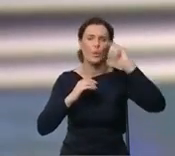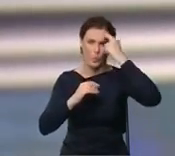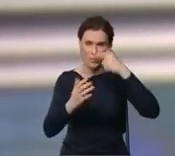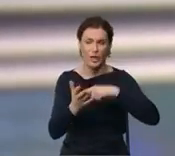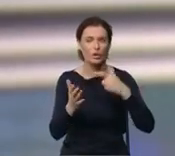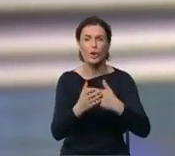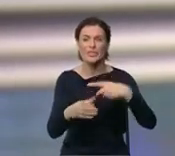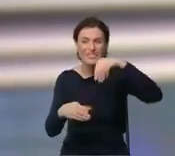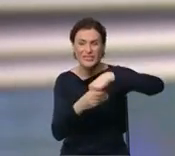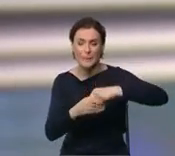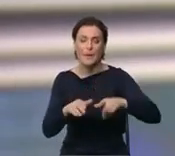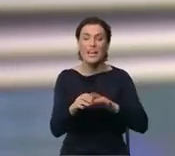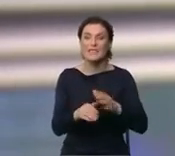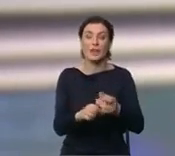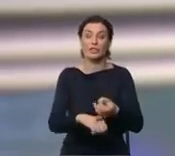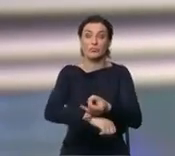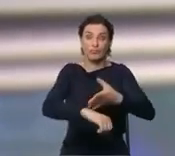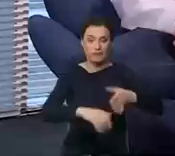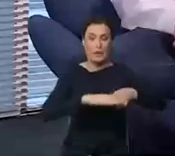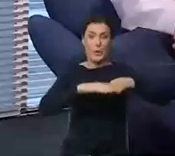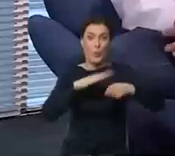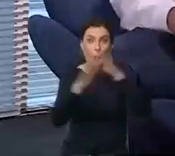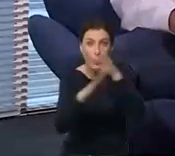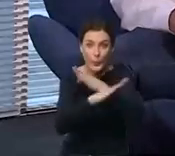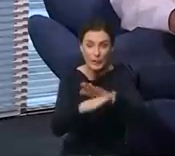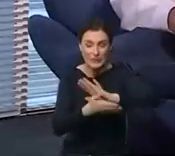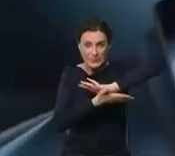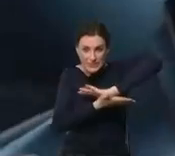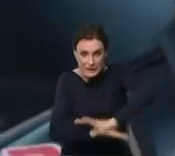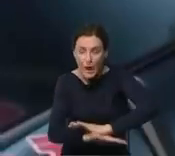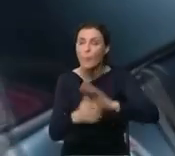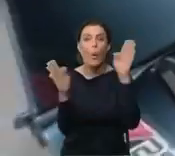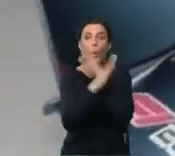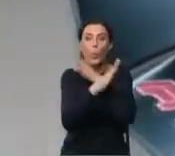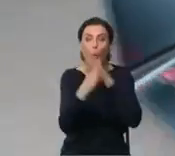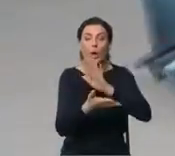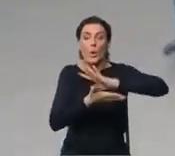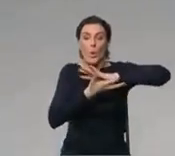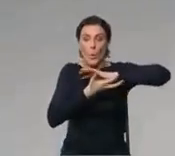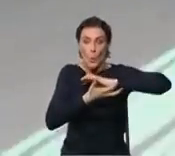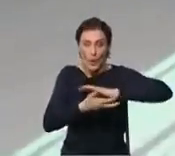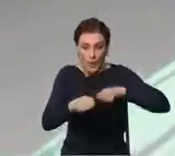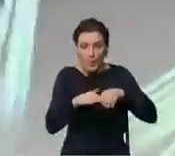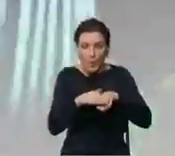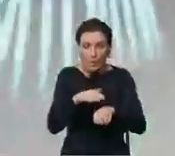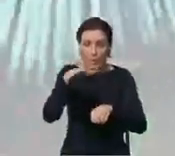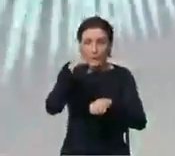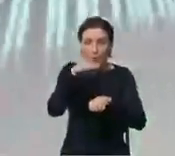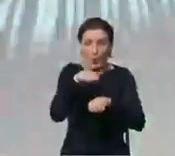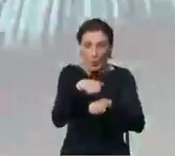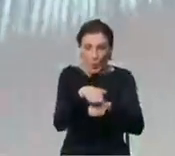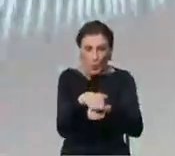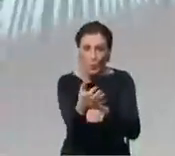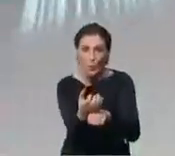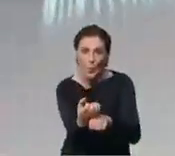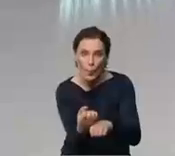czyli pęd bolidu, powietrze przysysa bolid do toru. Kiedy jedziemy za innym kierowcą,